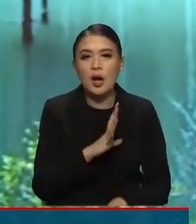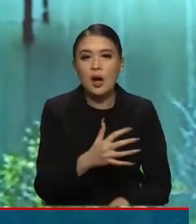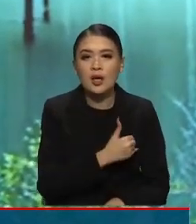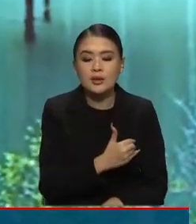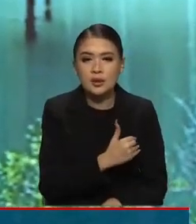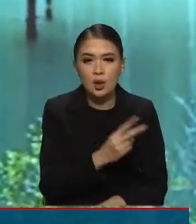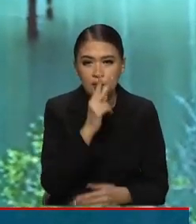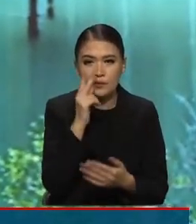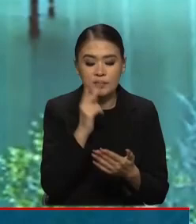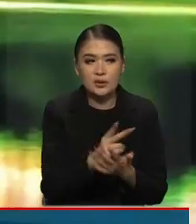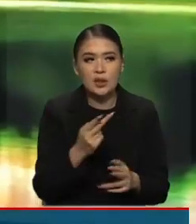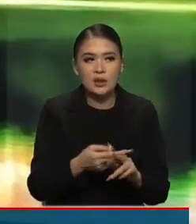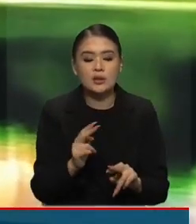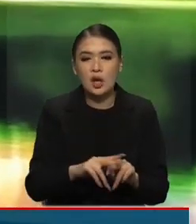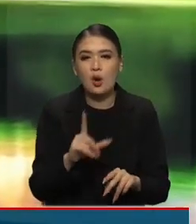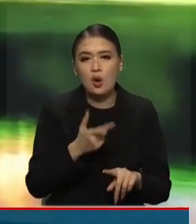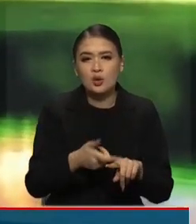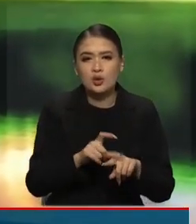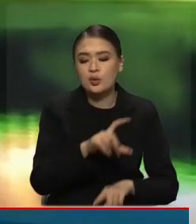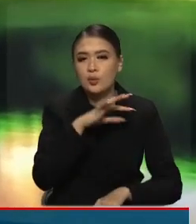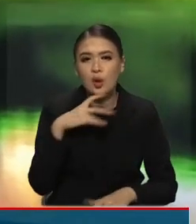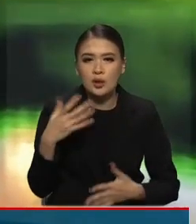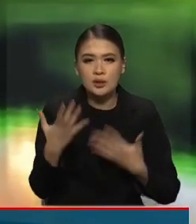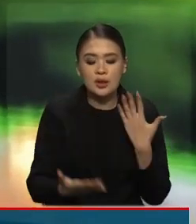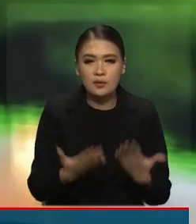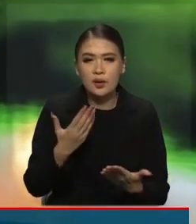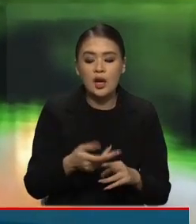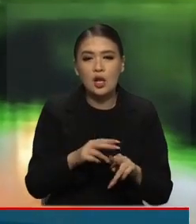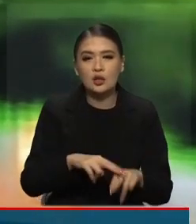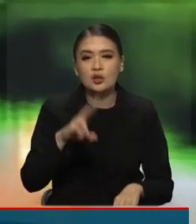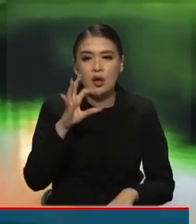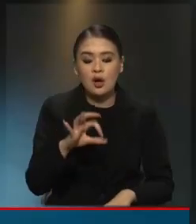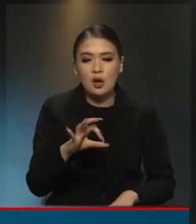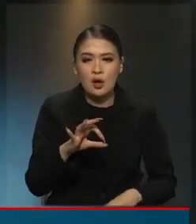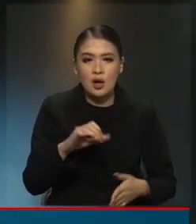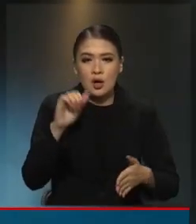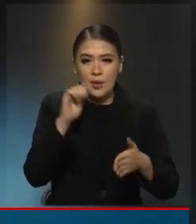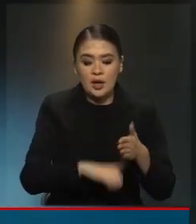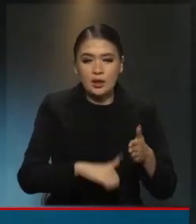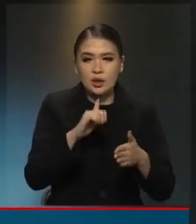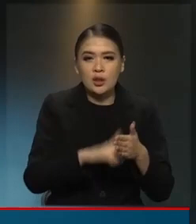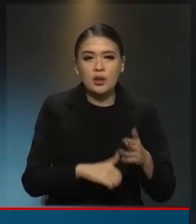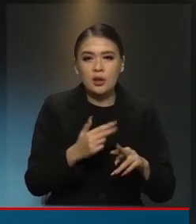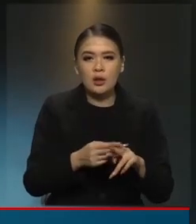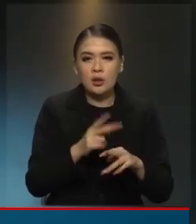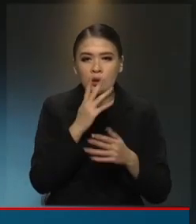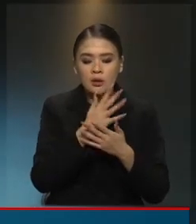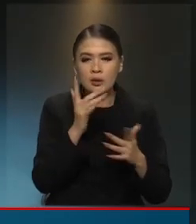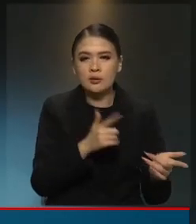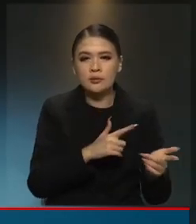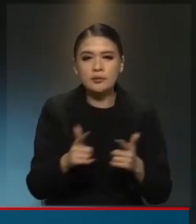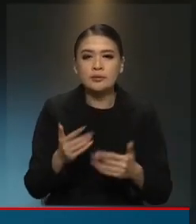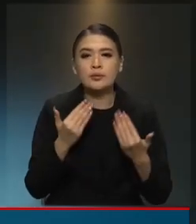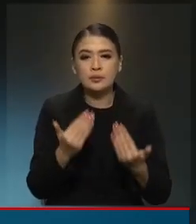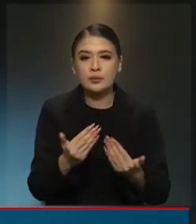Да? Ну, здесь, наверное, очень много таких, ну, основных таких причин. Но вот, готовясь к вашей